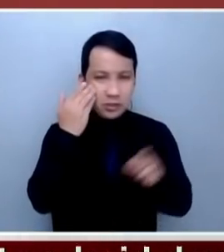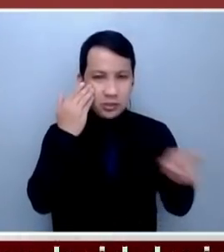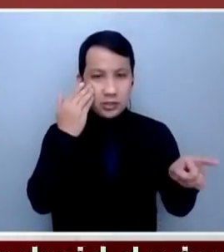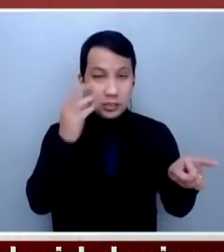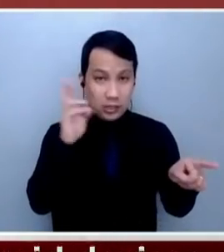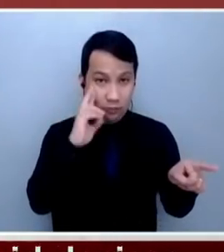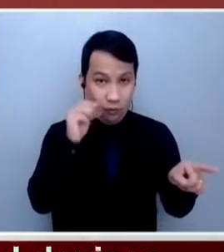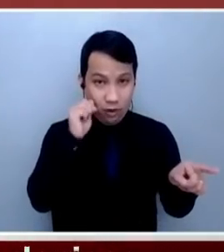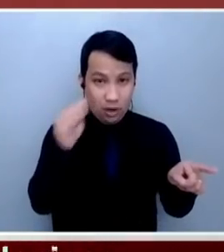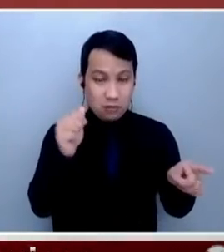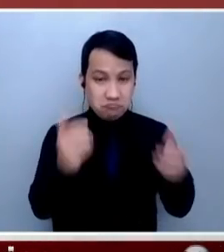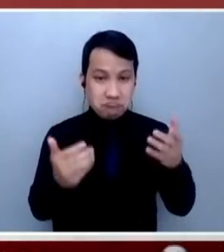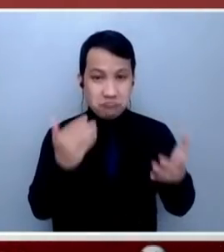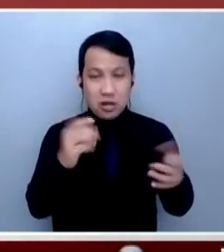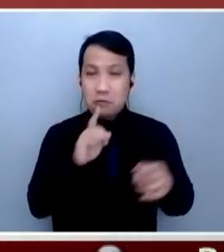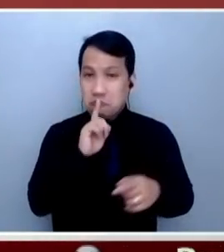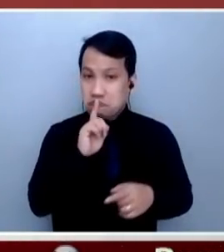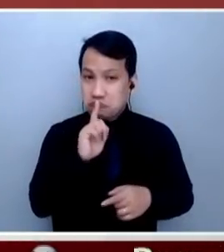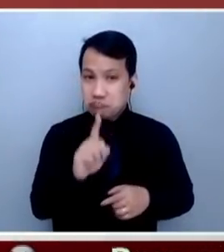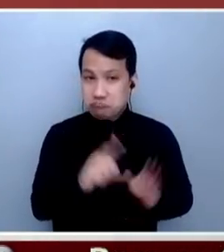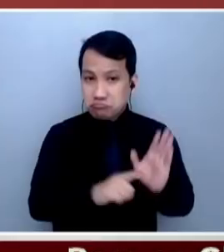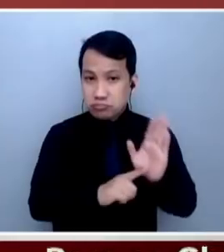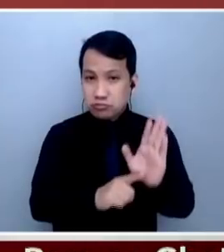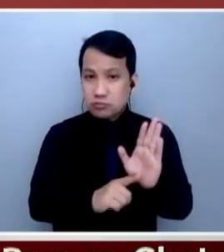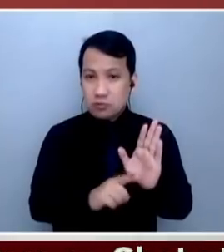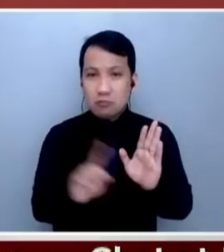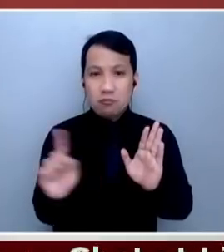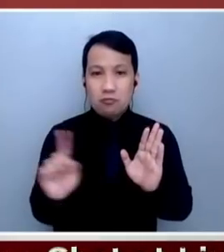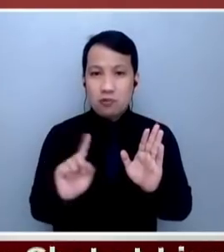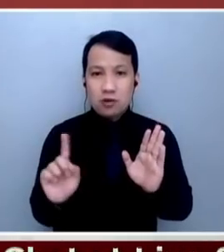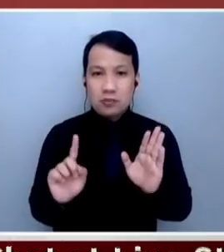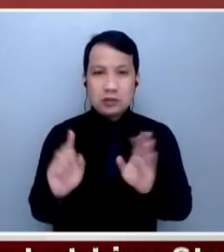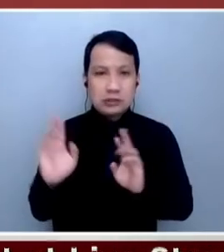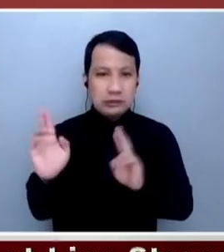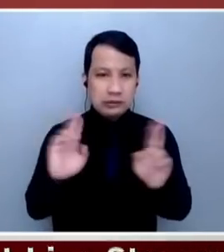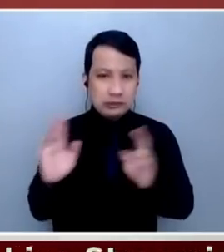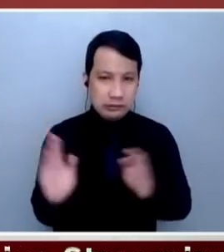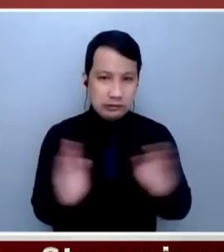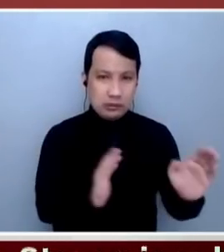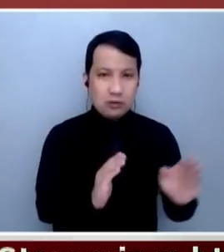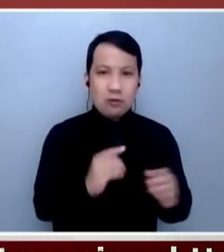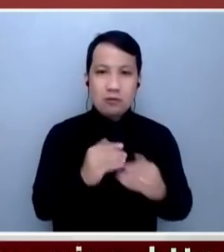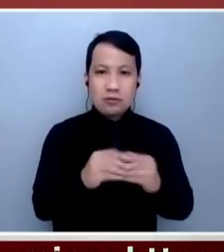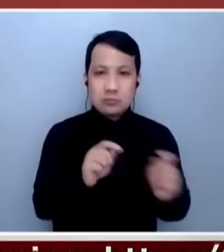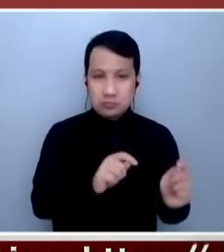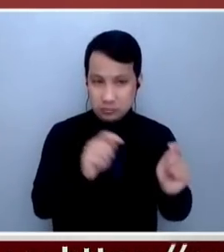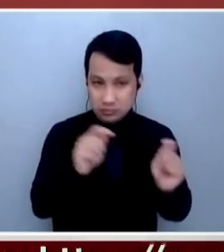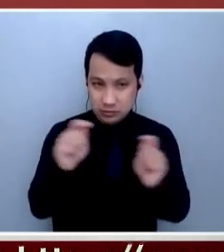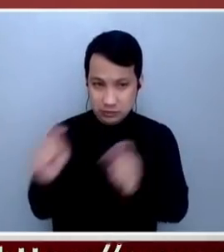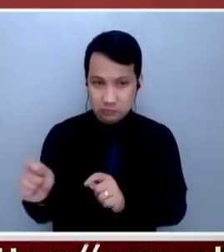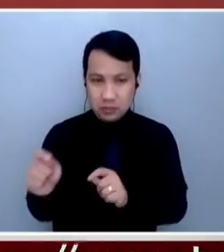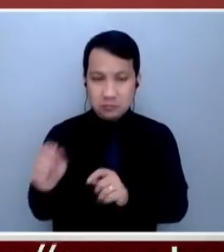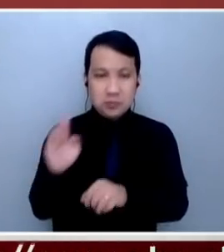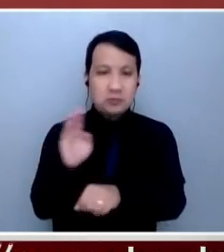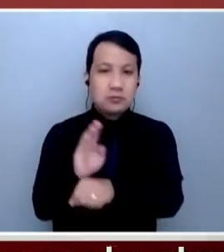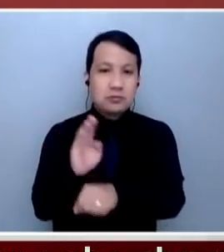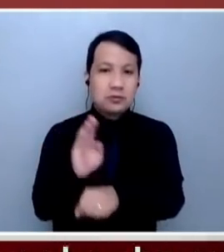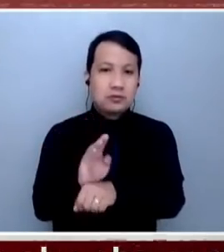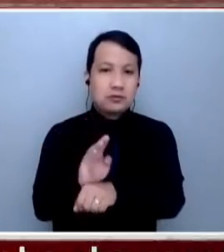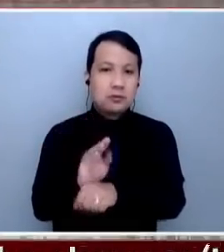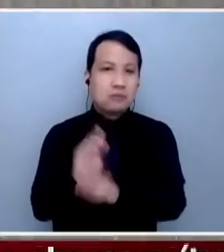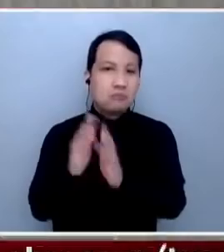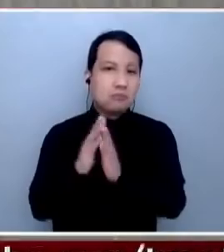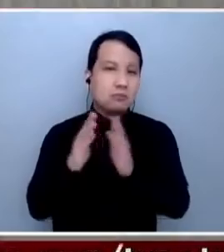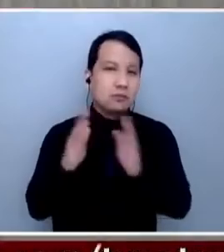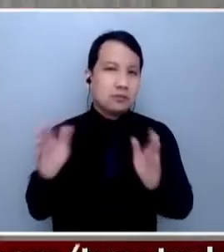Ang, pero ang katotohanan, anya, naghahanda ang negosyante na lumipat sa mga negosyong mas malaki ang